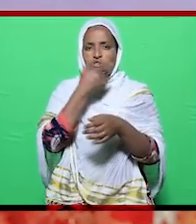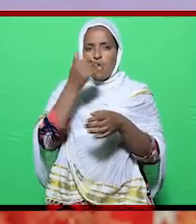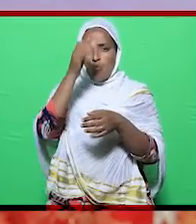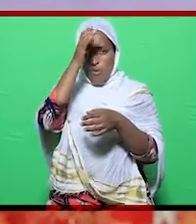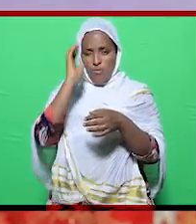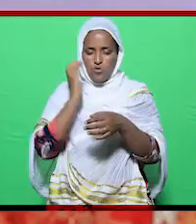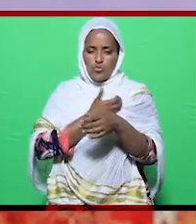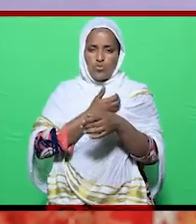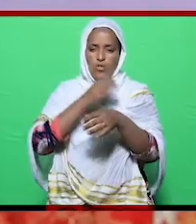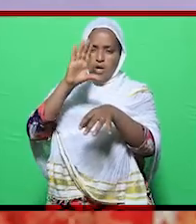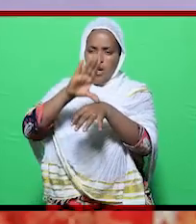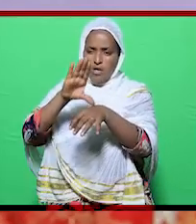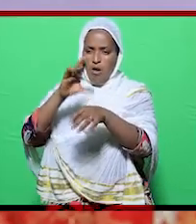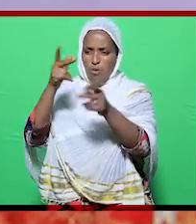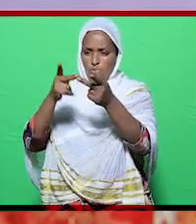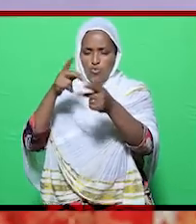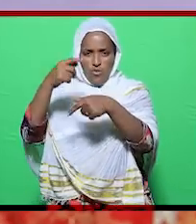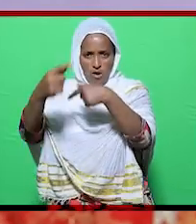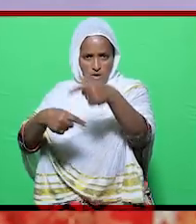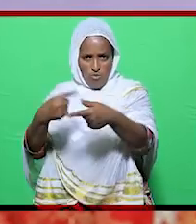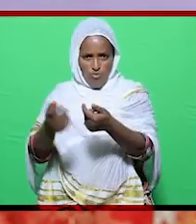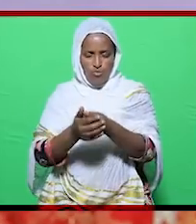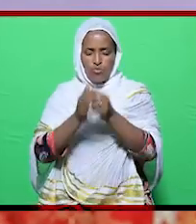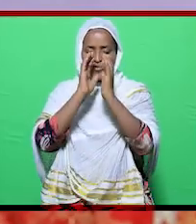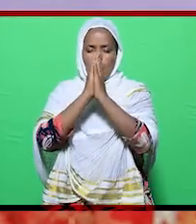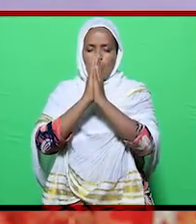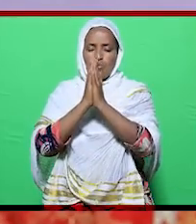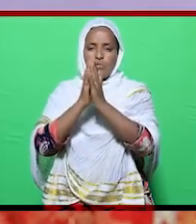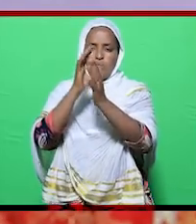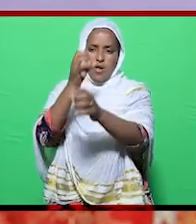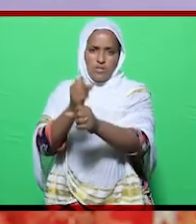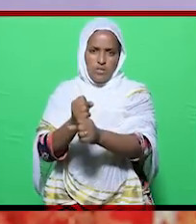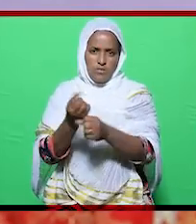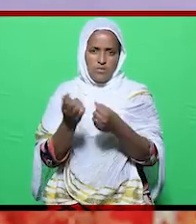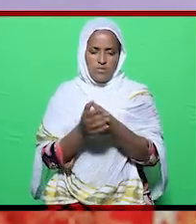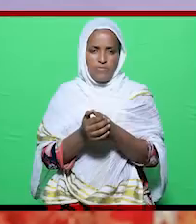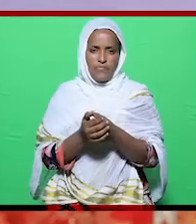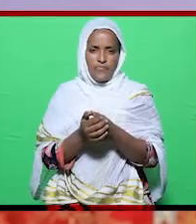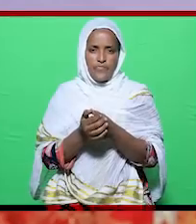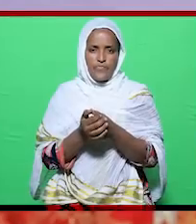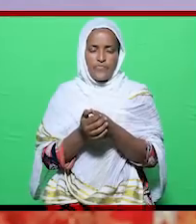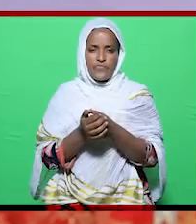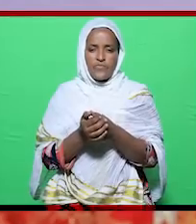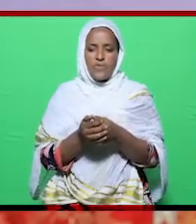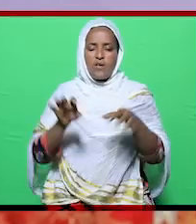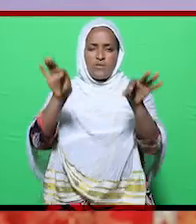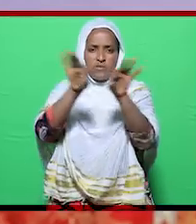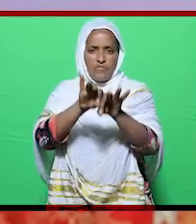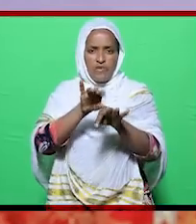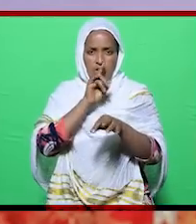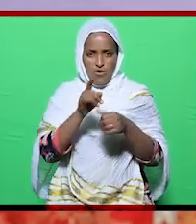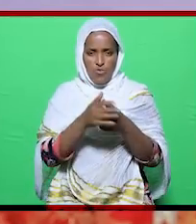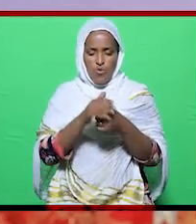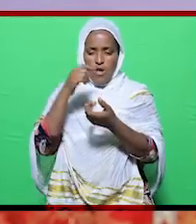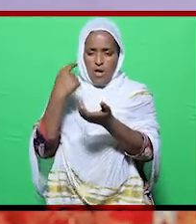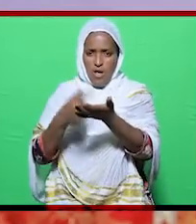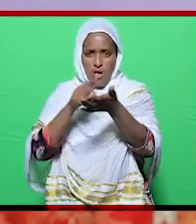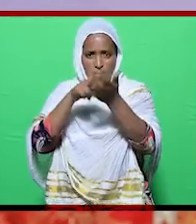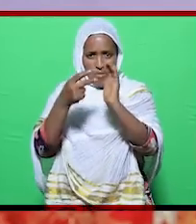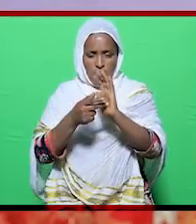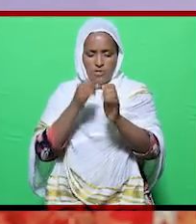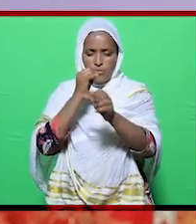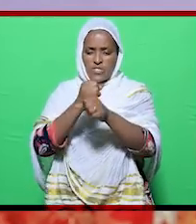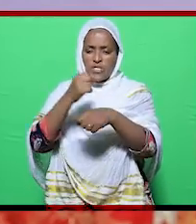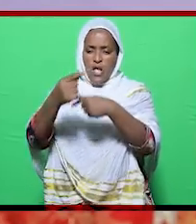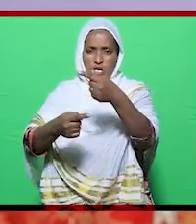የሚወስደው ጸሎት ነው። ምናልባት እኛ እንኳን ብንደክም ከኛ የተሻሉ አበው ጋር ሄዶ በየገዳማቱ ጸሎት